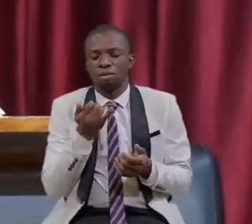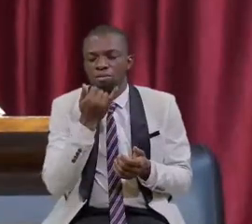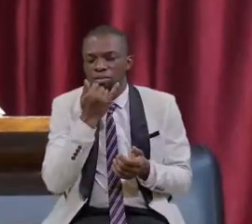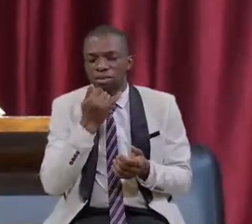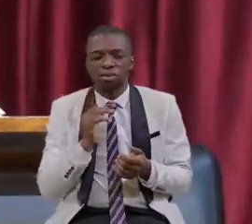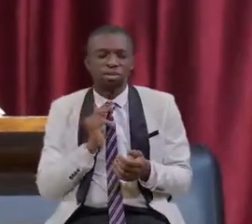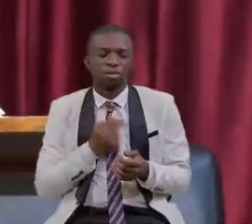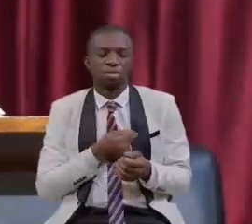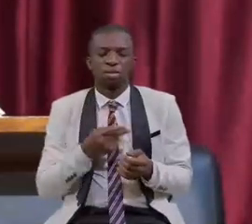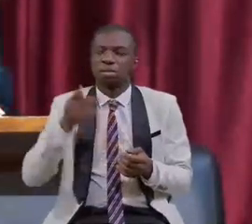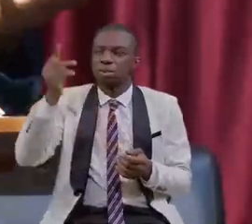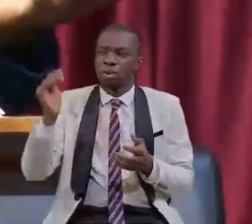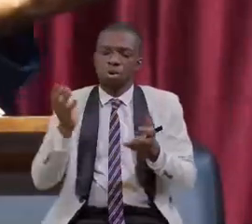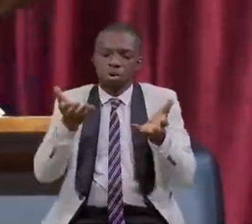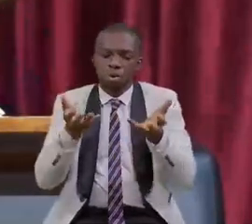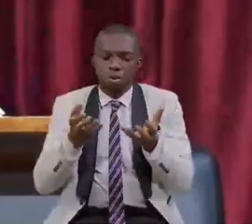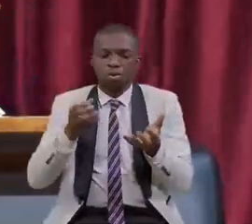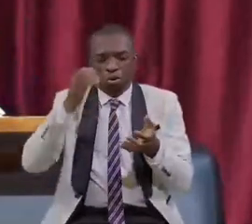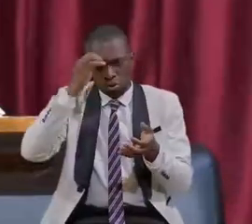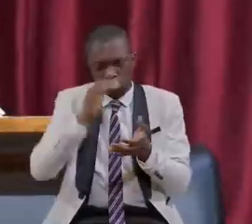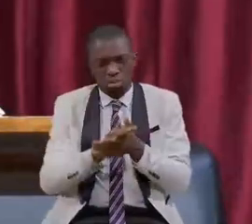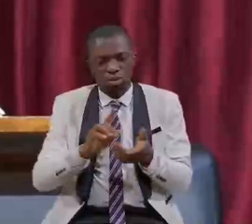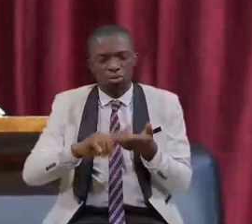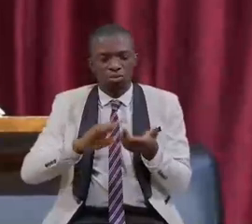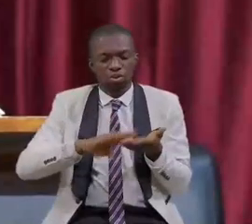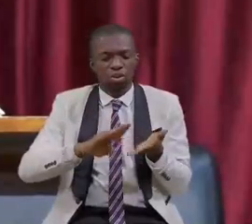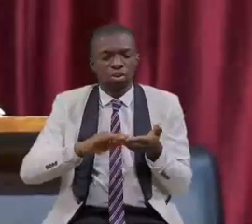femme. Mais plusieurs personnes dans le monde,